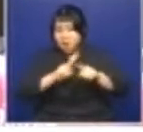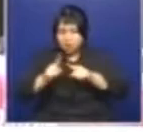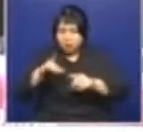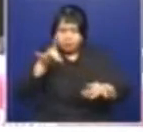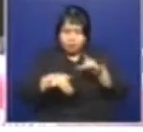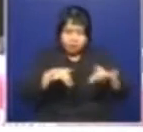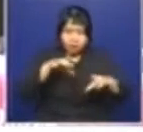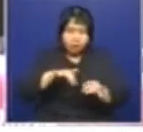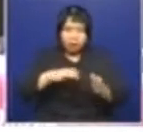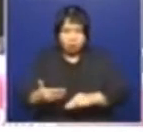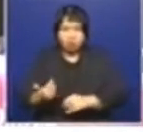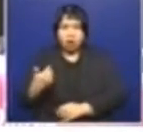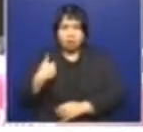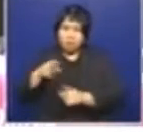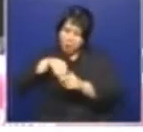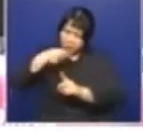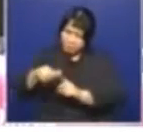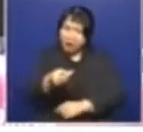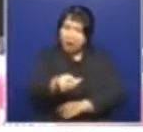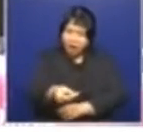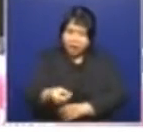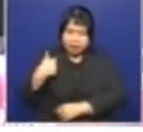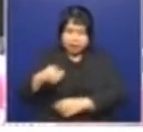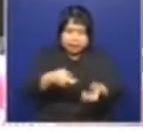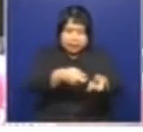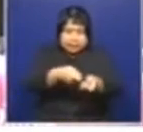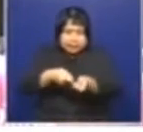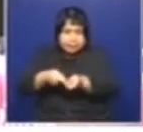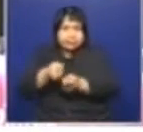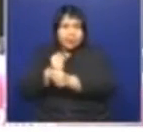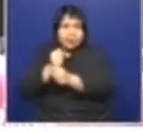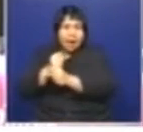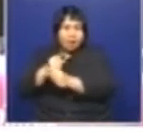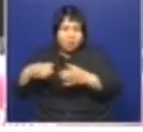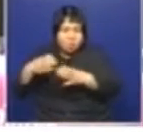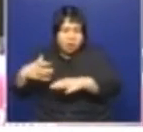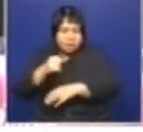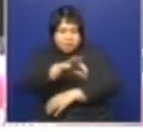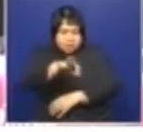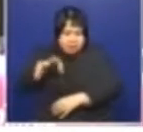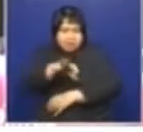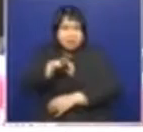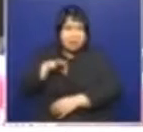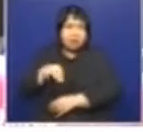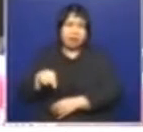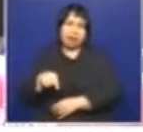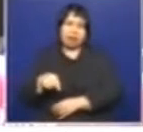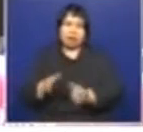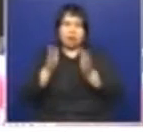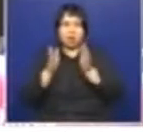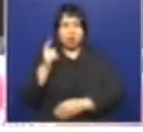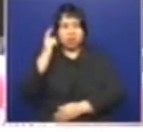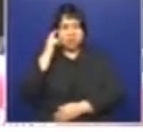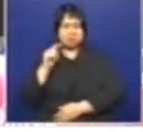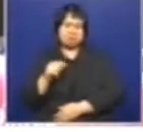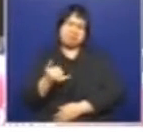ยหรือการดึงเอานักการเมืองไปอะไรก็แล้วแต่มันเป็นภาพที่เขาคิดว่าเขาหาทางออกไม่ได้หรอก